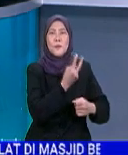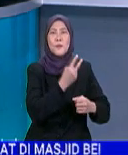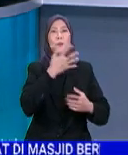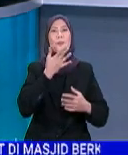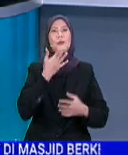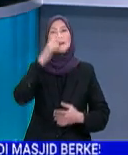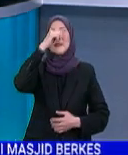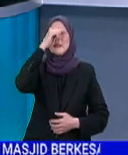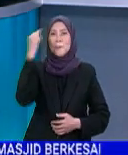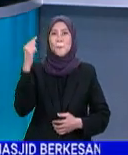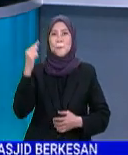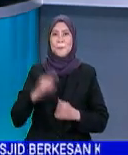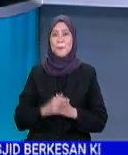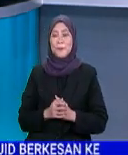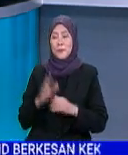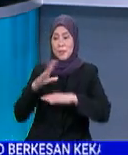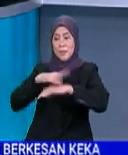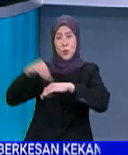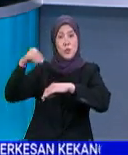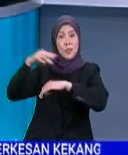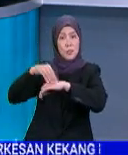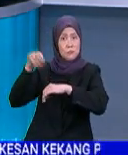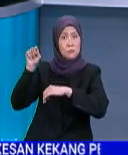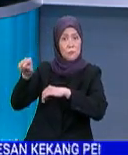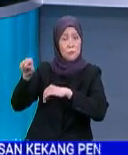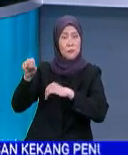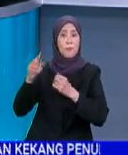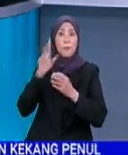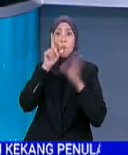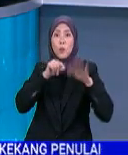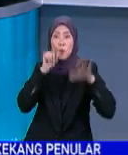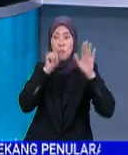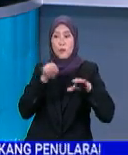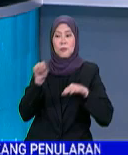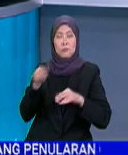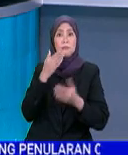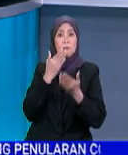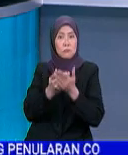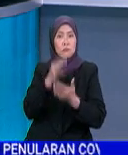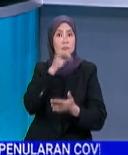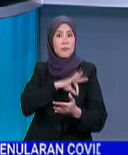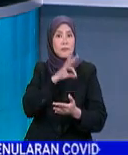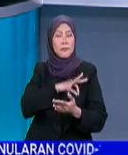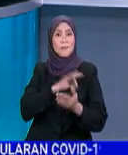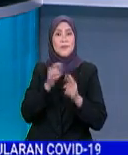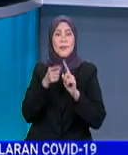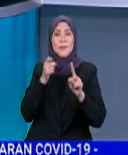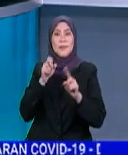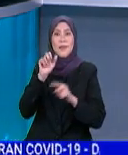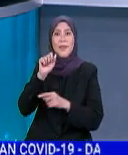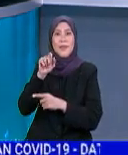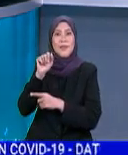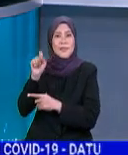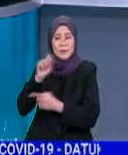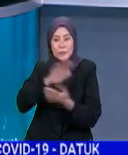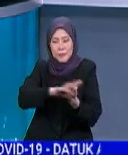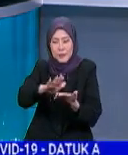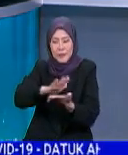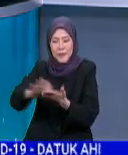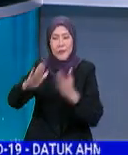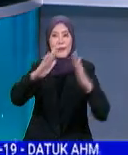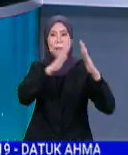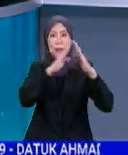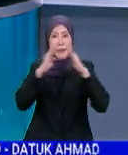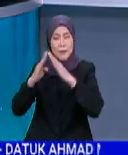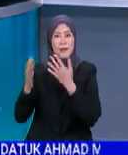Ya, sebenarnya Hazel, di Sweden burung ini menjadi sangat berguna. Ia menjadi sebahagian daripada ejen pembersihan di bandar.